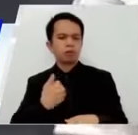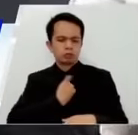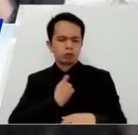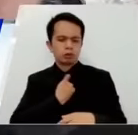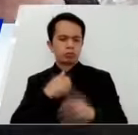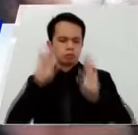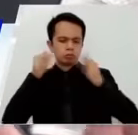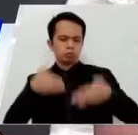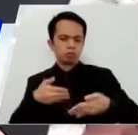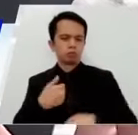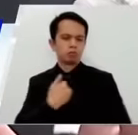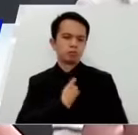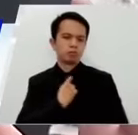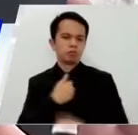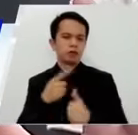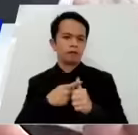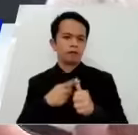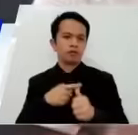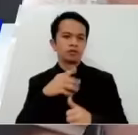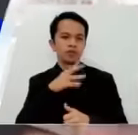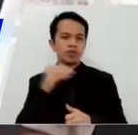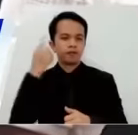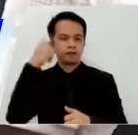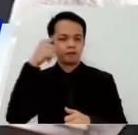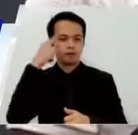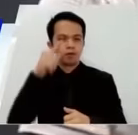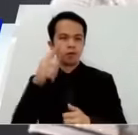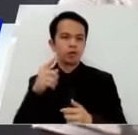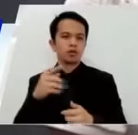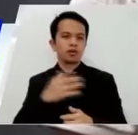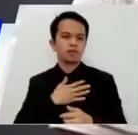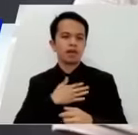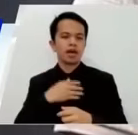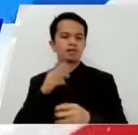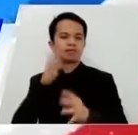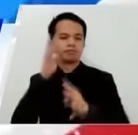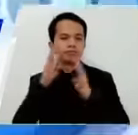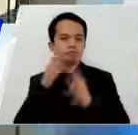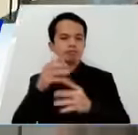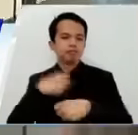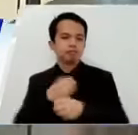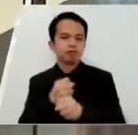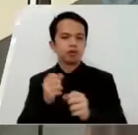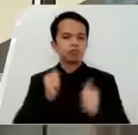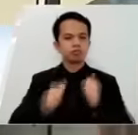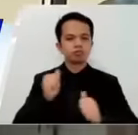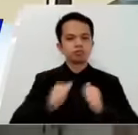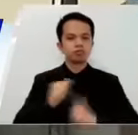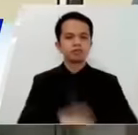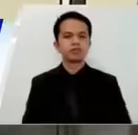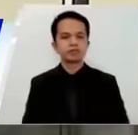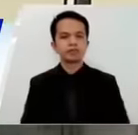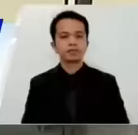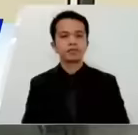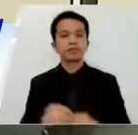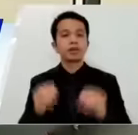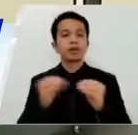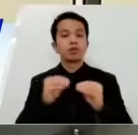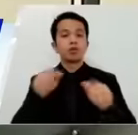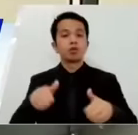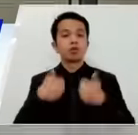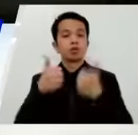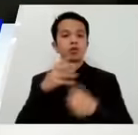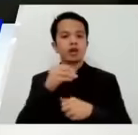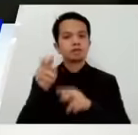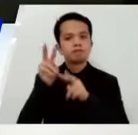sarili ko at sa sarili kong craft sa pag-aarte. Mas challenging at kaabang-abang naman